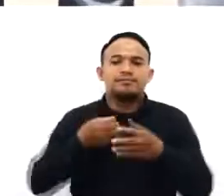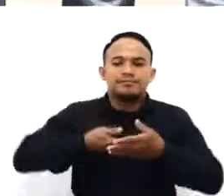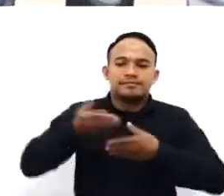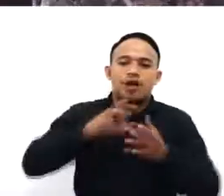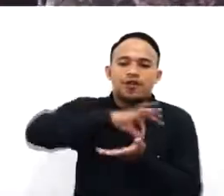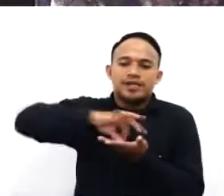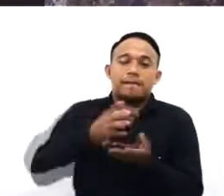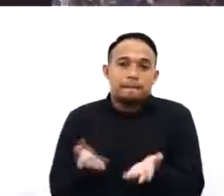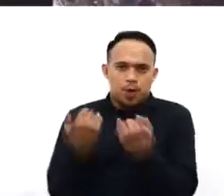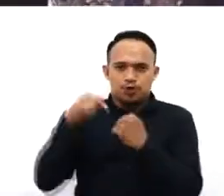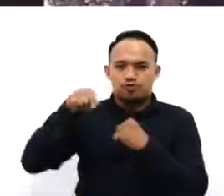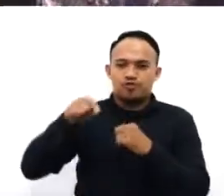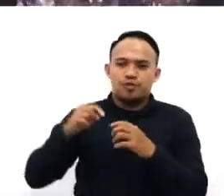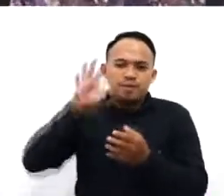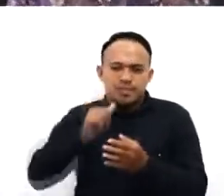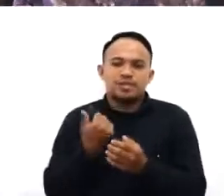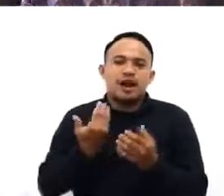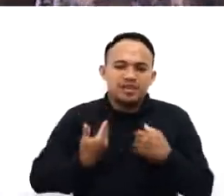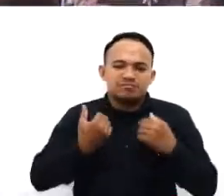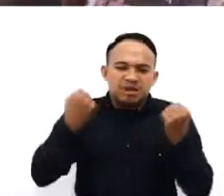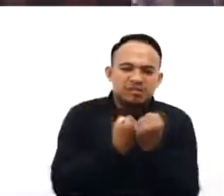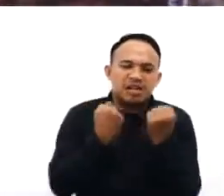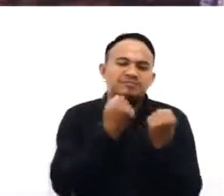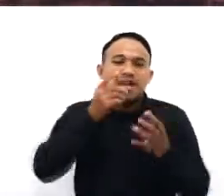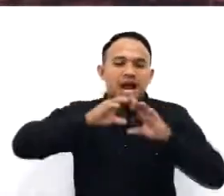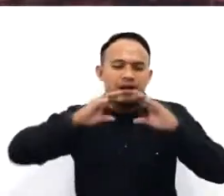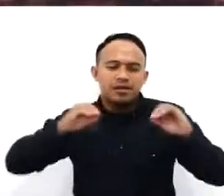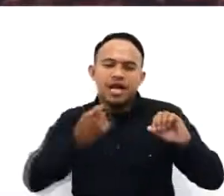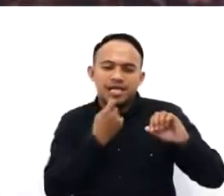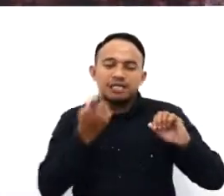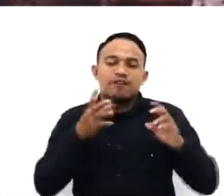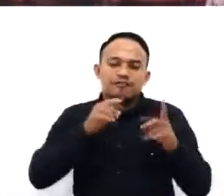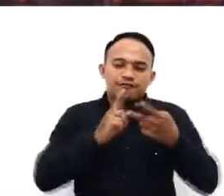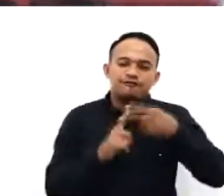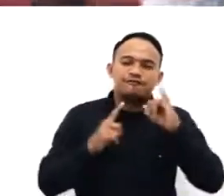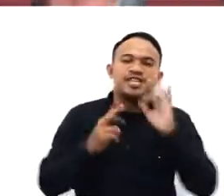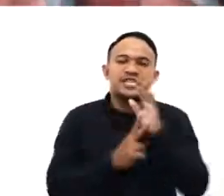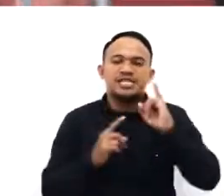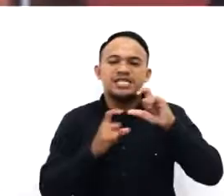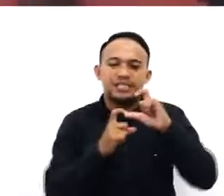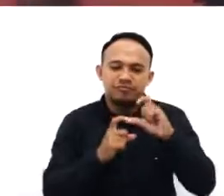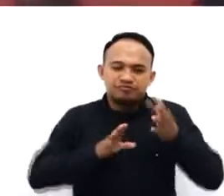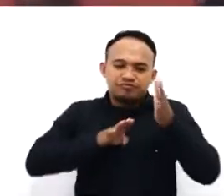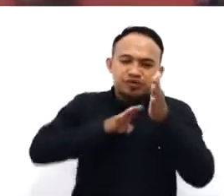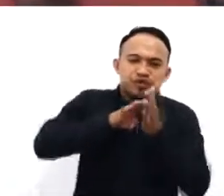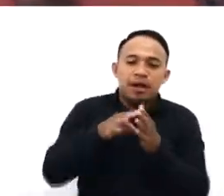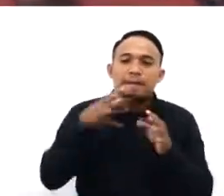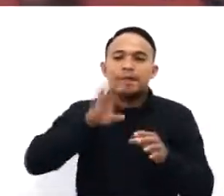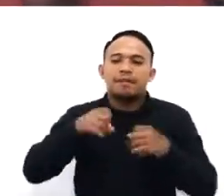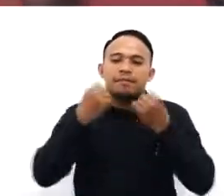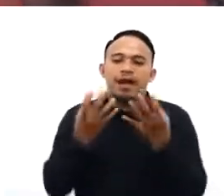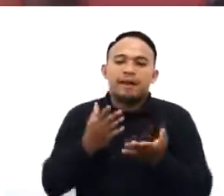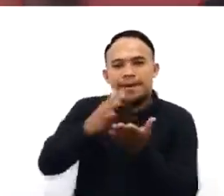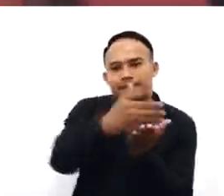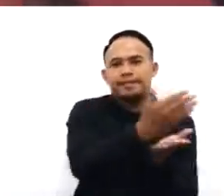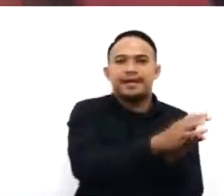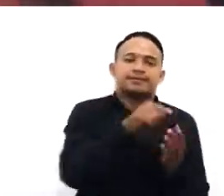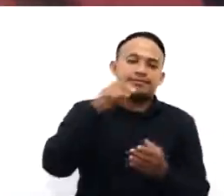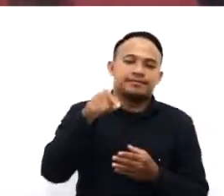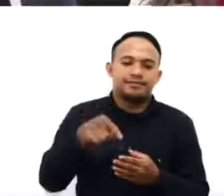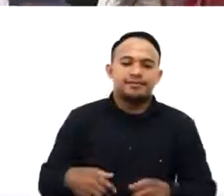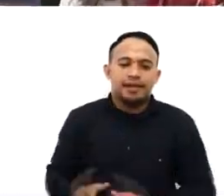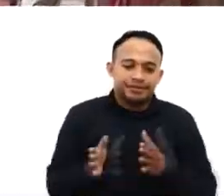sebesar Rp408,7 juta rupiah. Dari pantauan di lokasi, pembangunannya masih